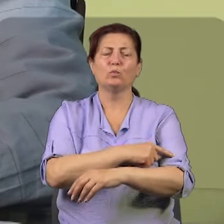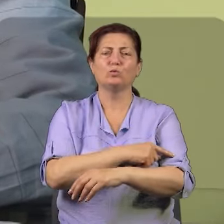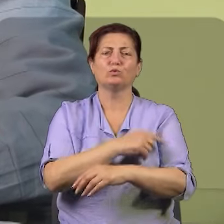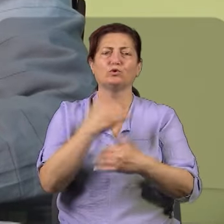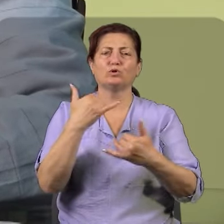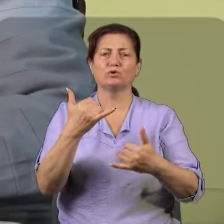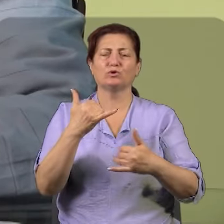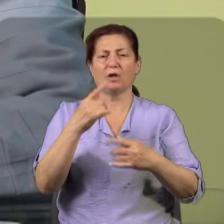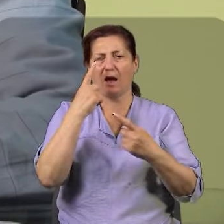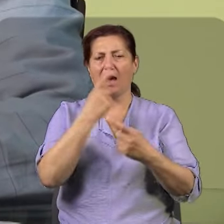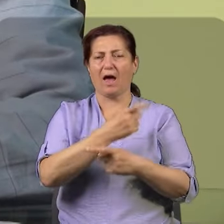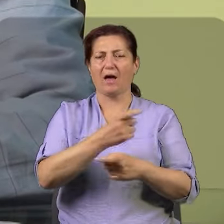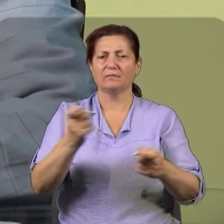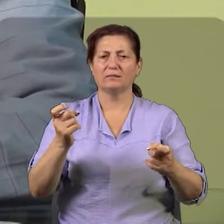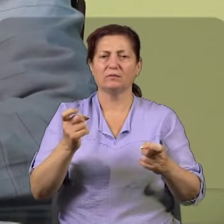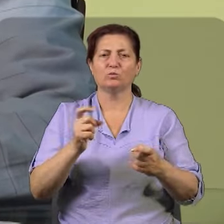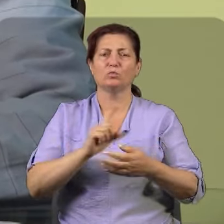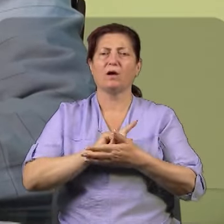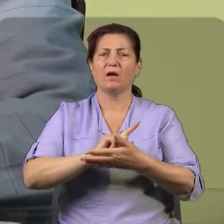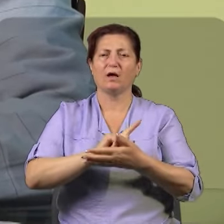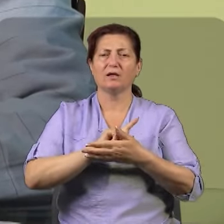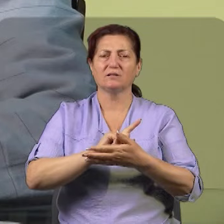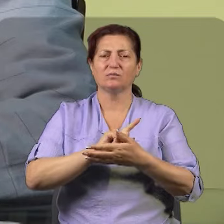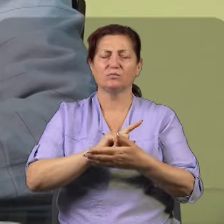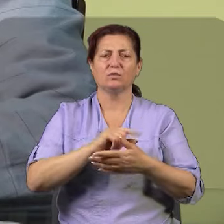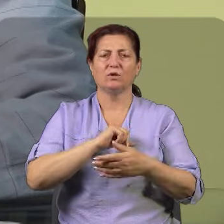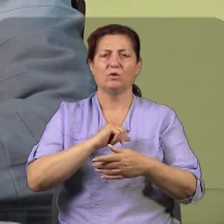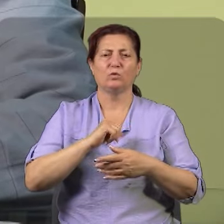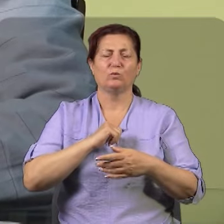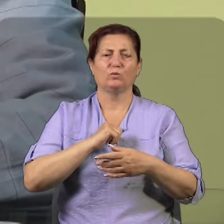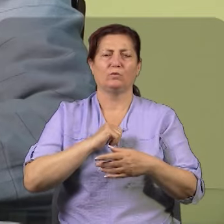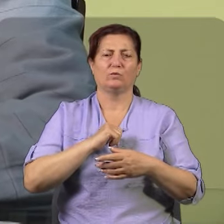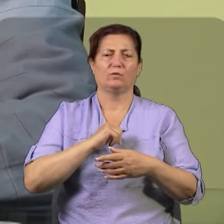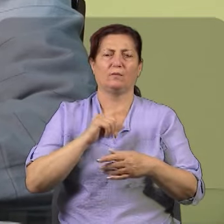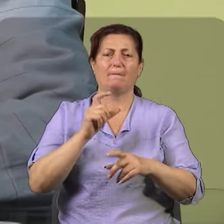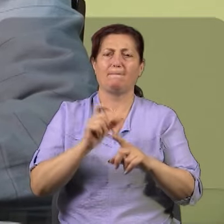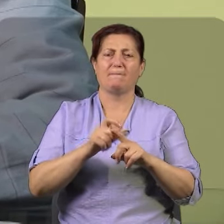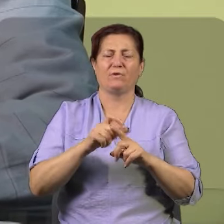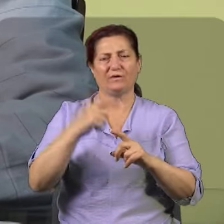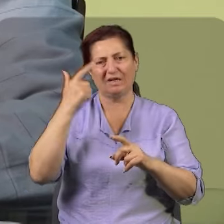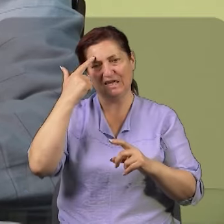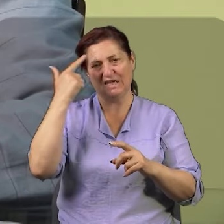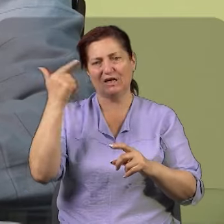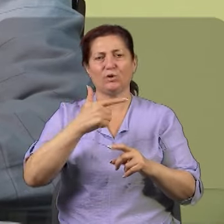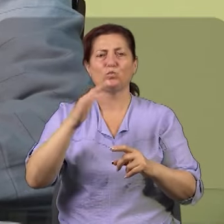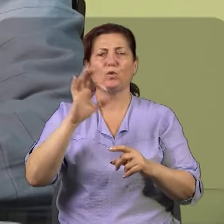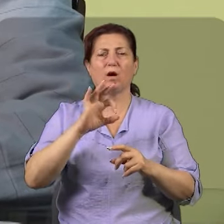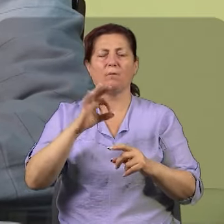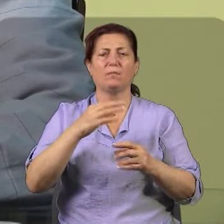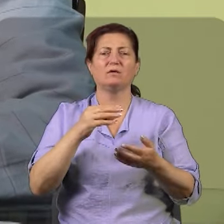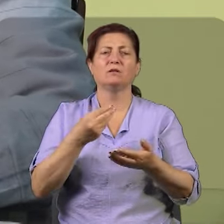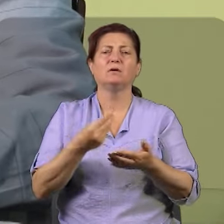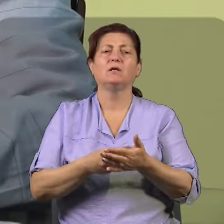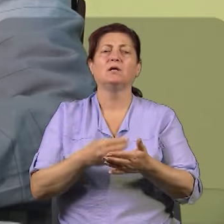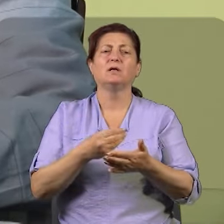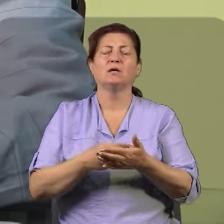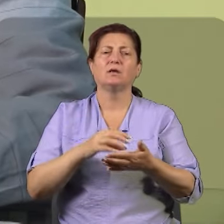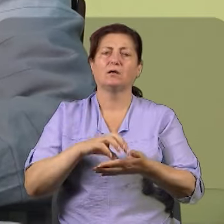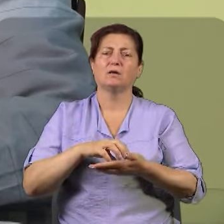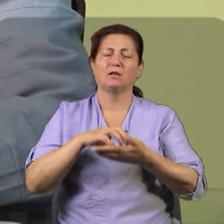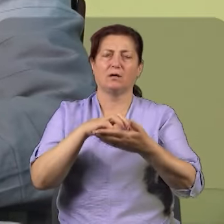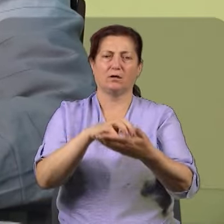այդպես հարցազրույցներից, ամենատարակուսելի բանը գիտության համար հատկացված գումարների, բյուջեով